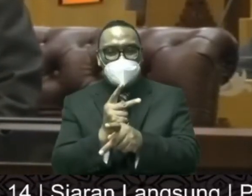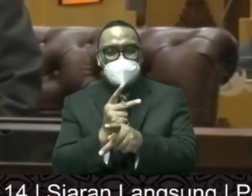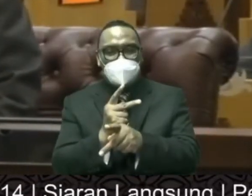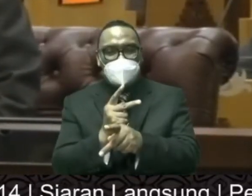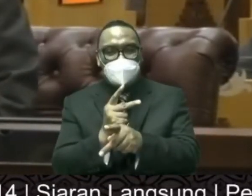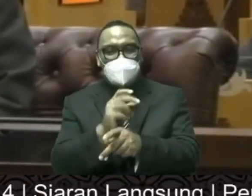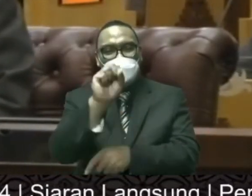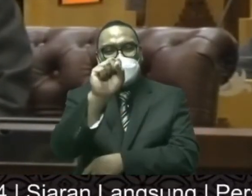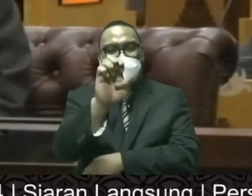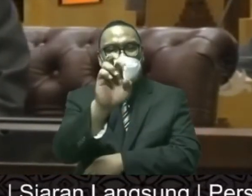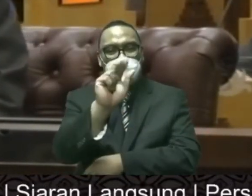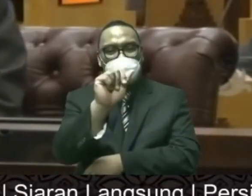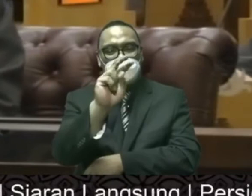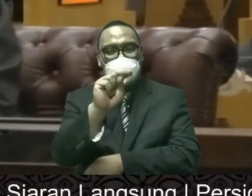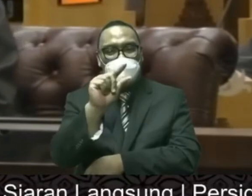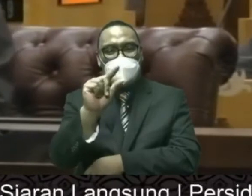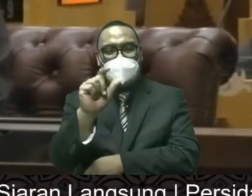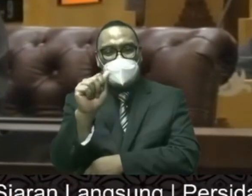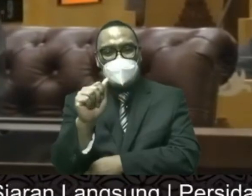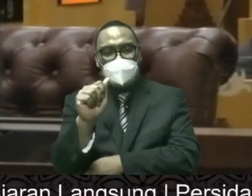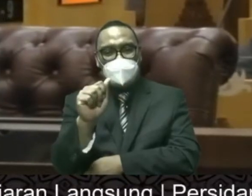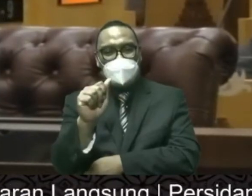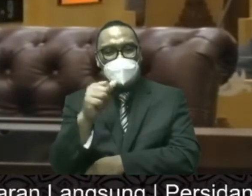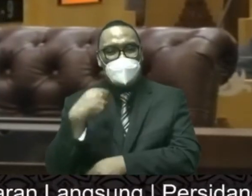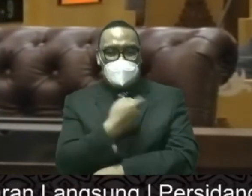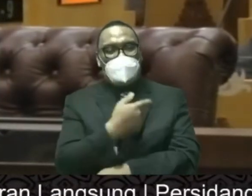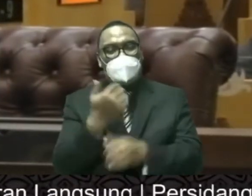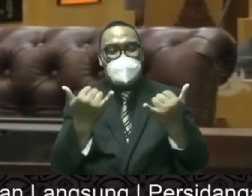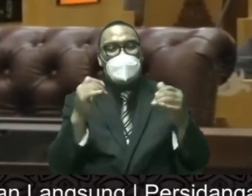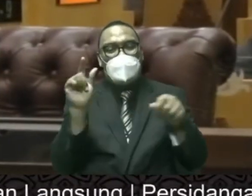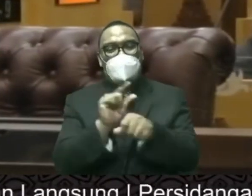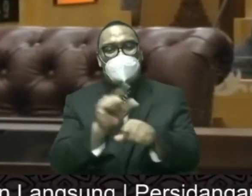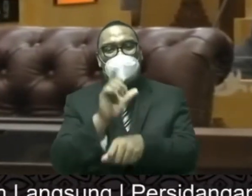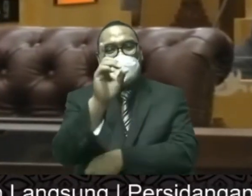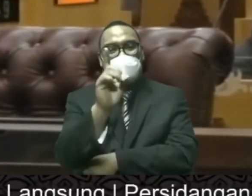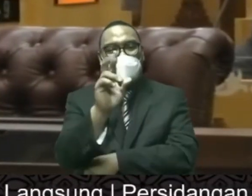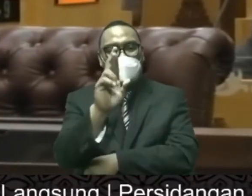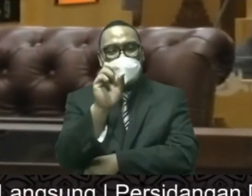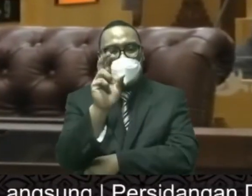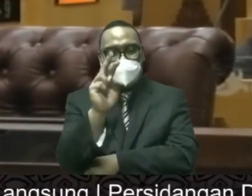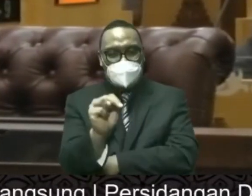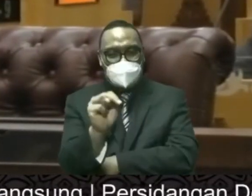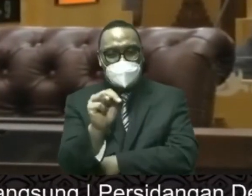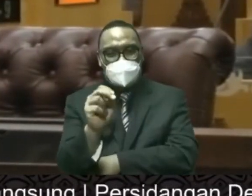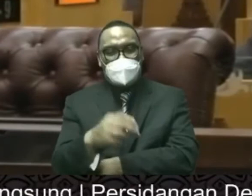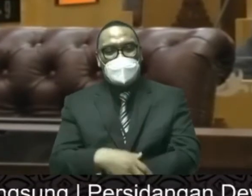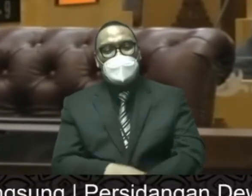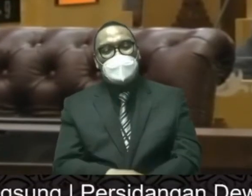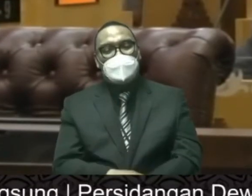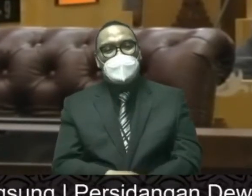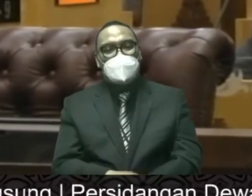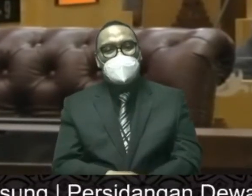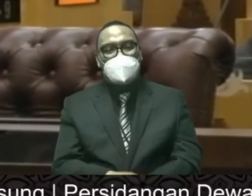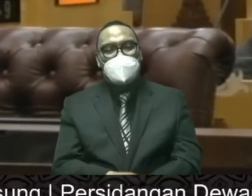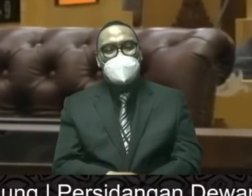iPhone jadi yang kita telah menggunakan kenda Drone yang supaya sembuh racun sampah ketika the bahagia pokok